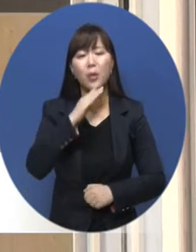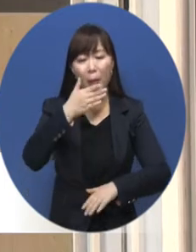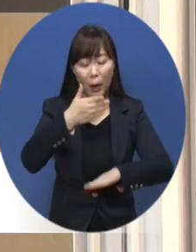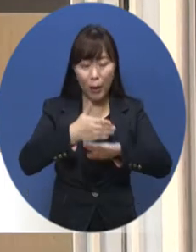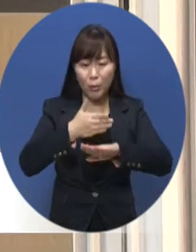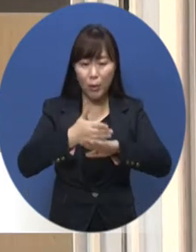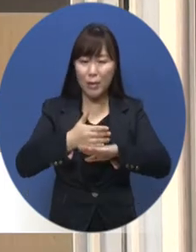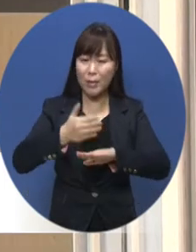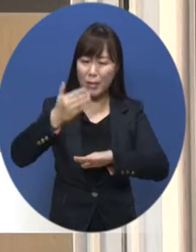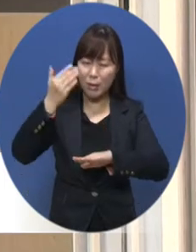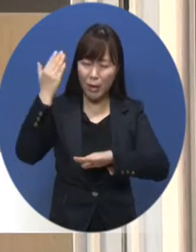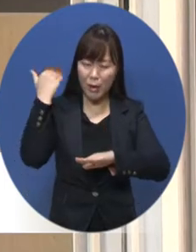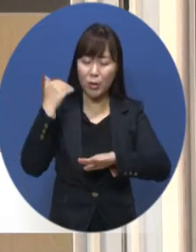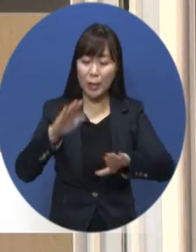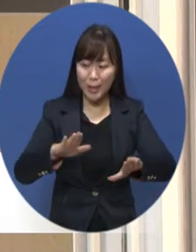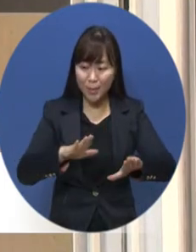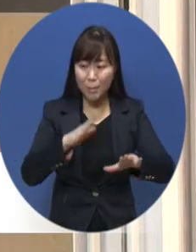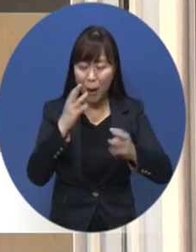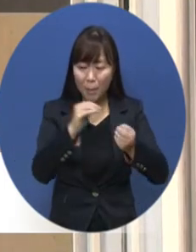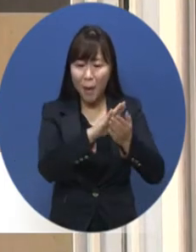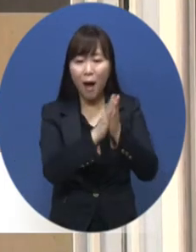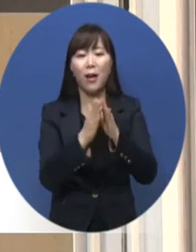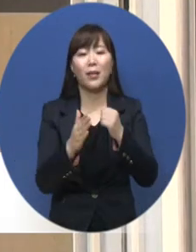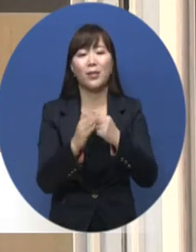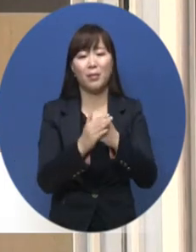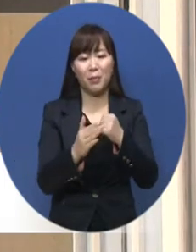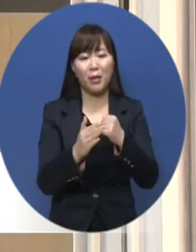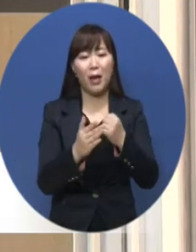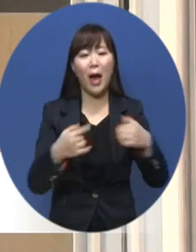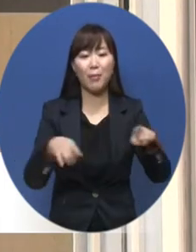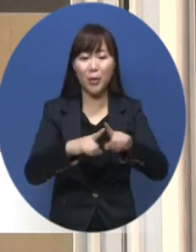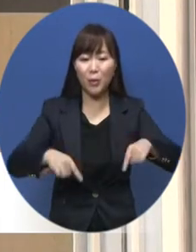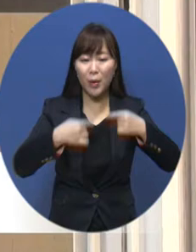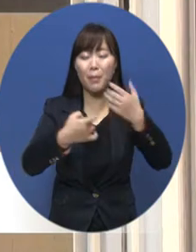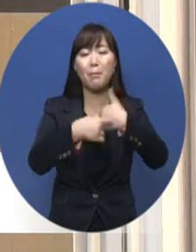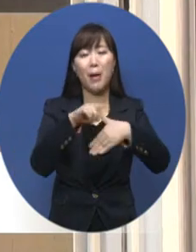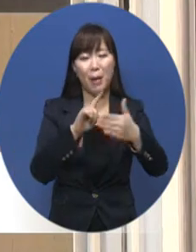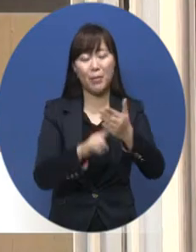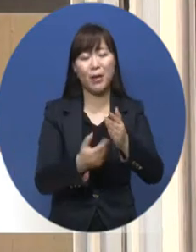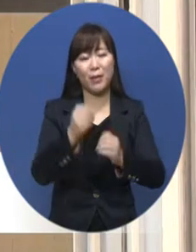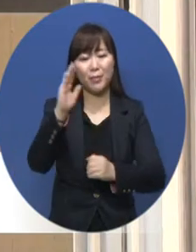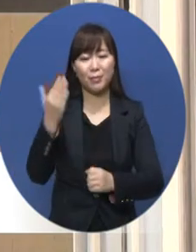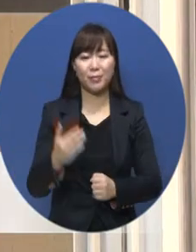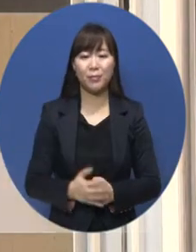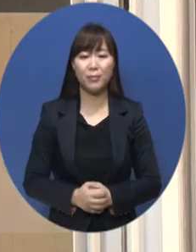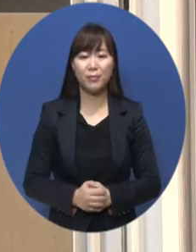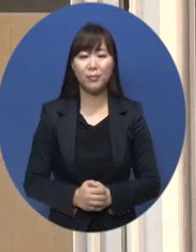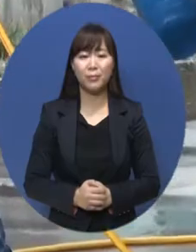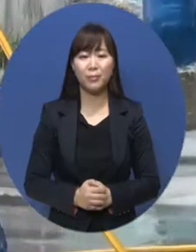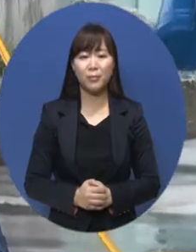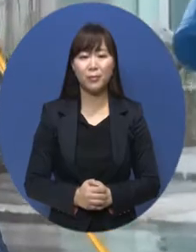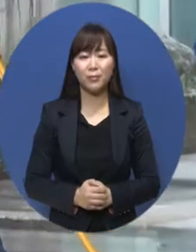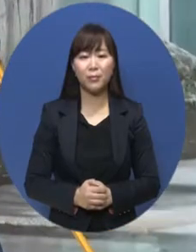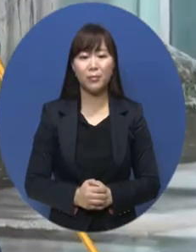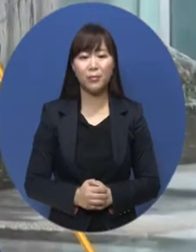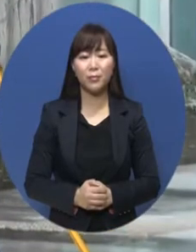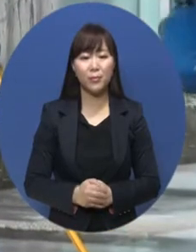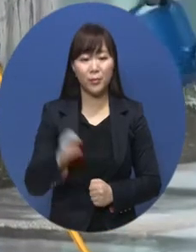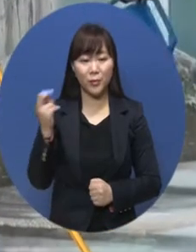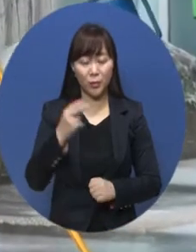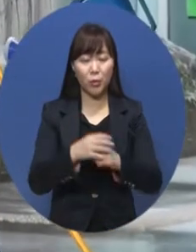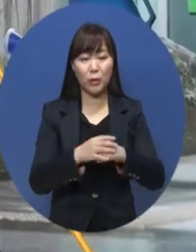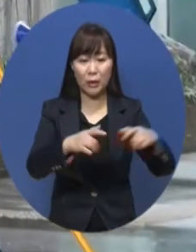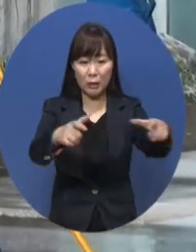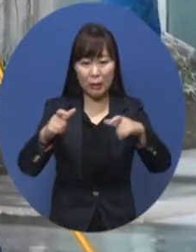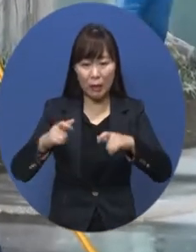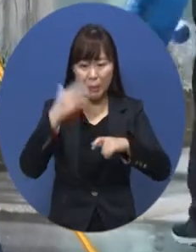감사하고 예전하고 너무 많이 달라져갖고 참 이렇게 같이 동참하는 좀 마음이 생기게 됐습니다. 또한